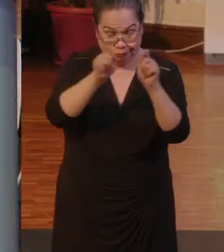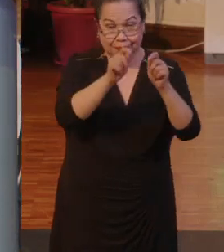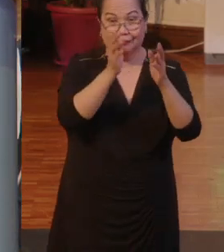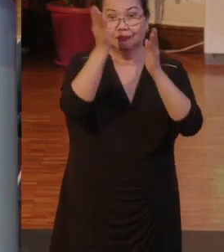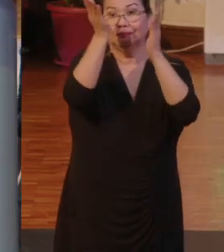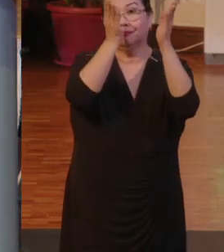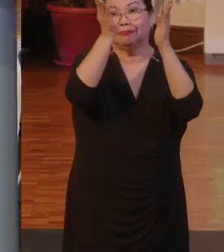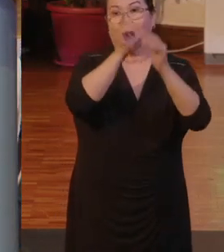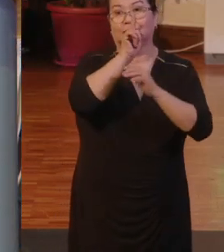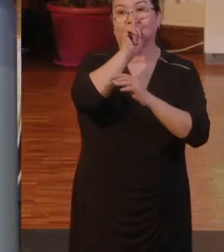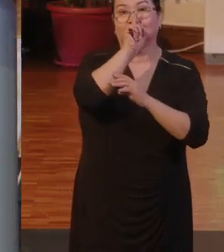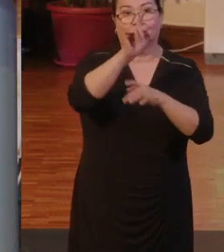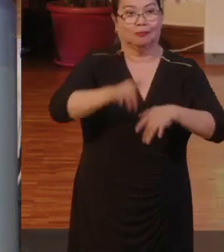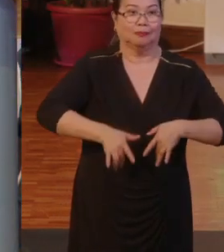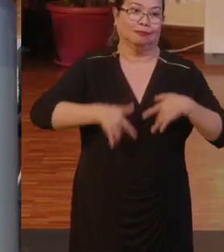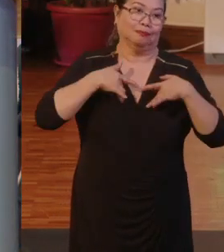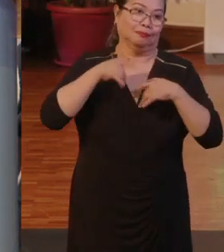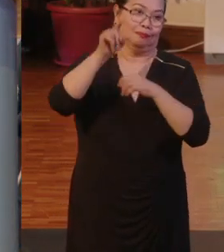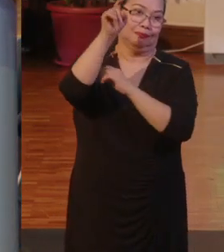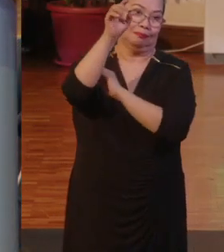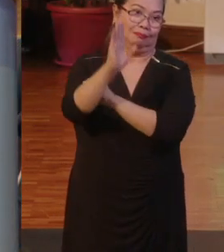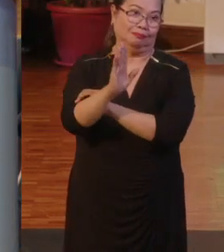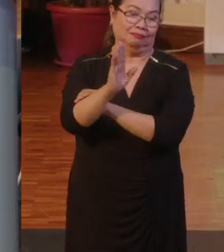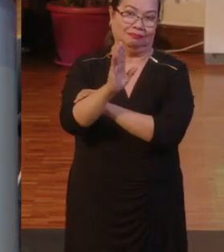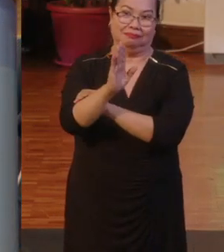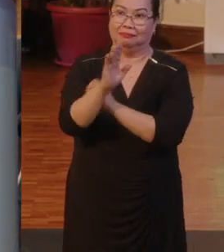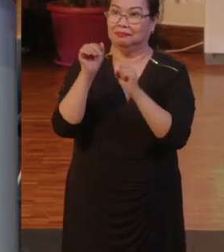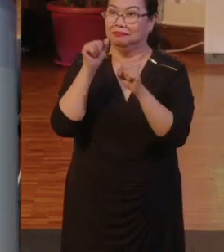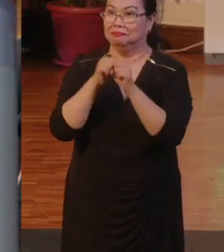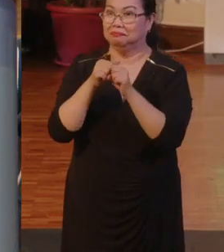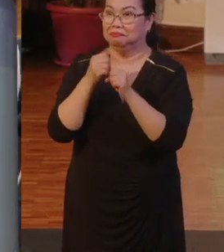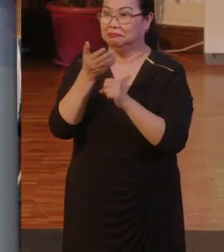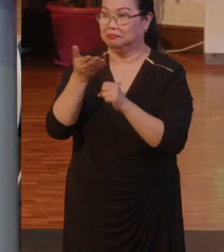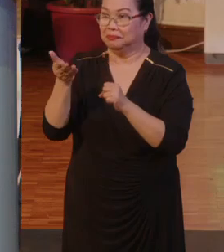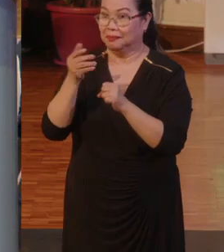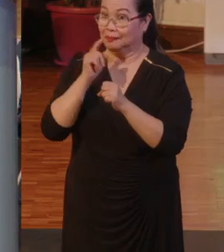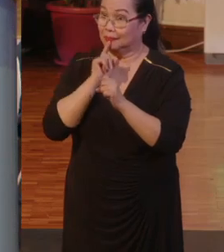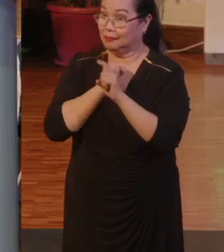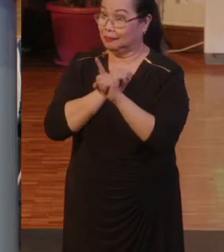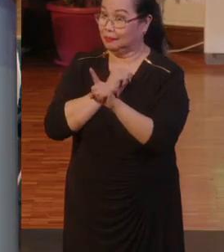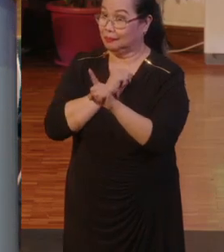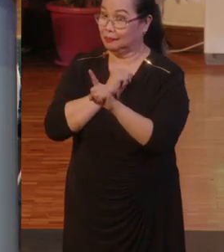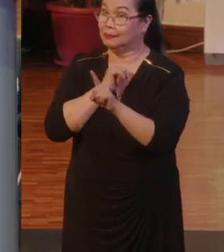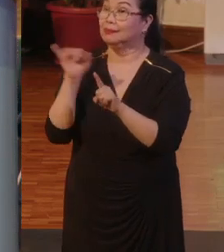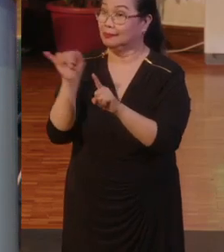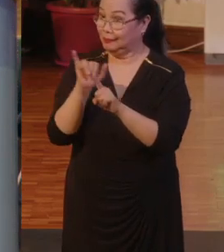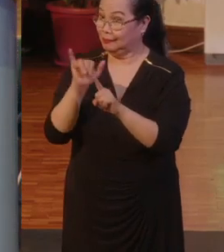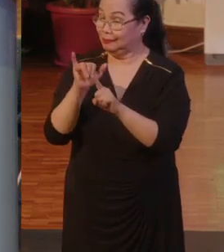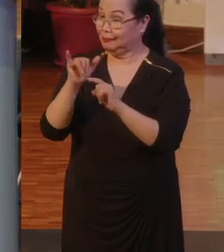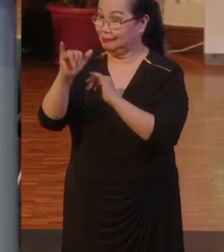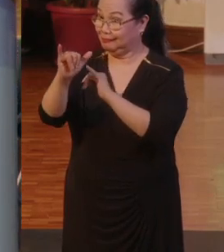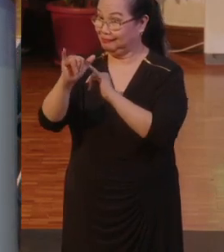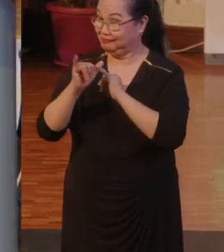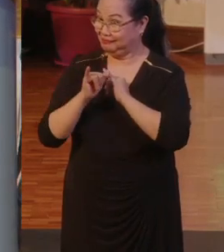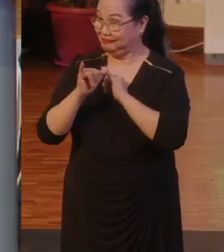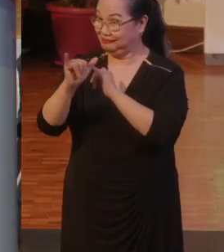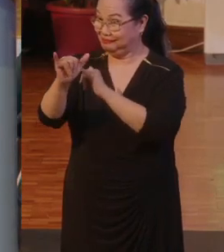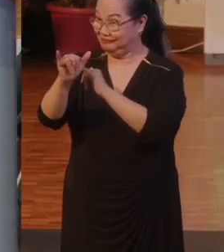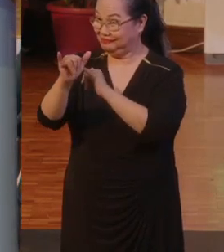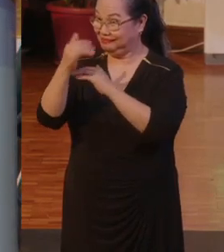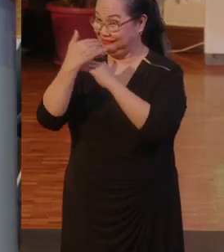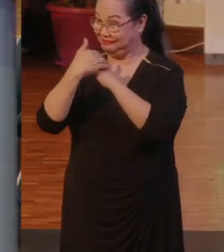maglingkod sa tunay na buhay na Diyos. Mga kapatid, hindi ba ganyan din ang pagtawag ng